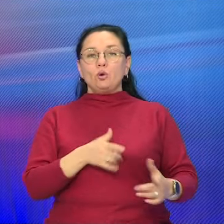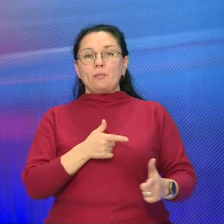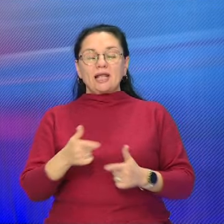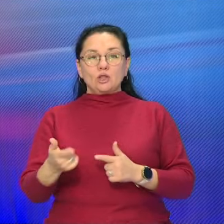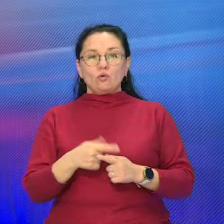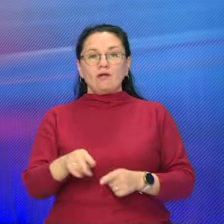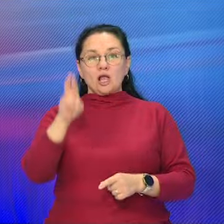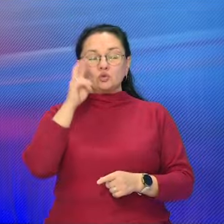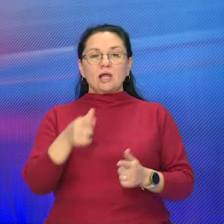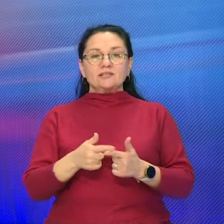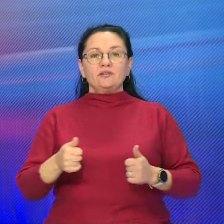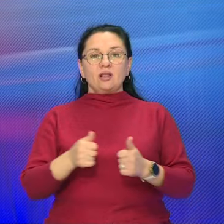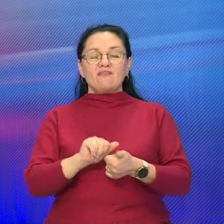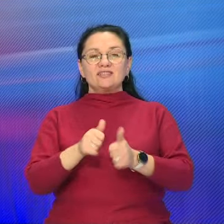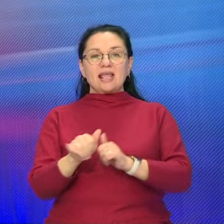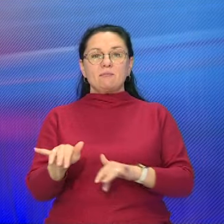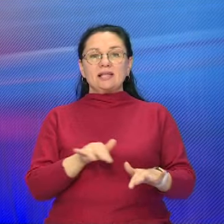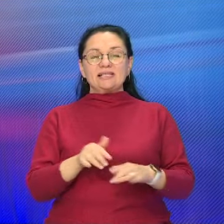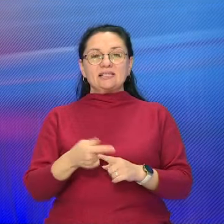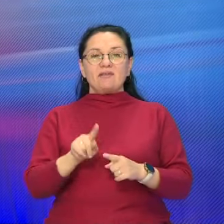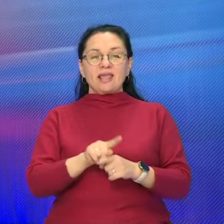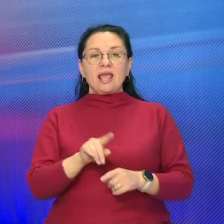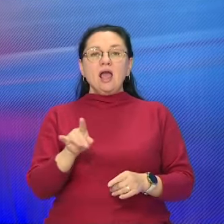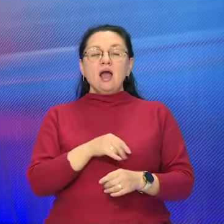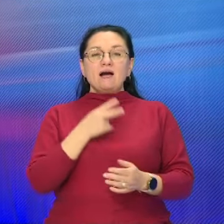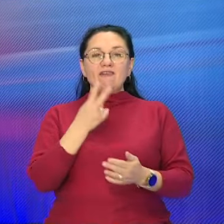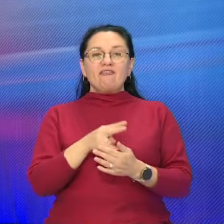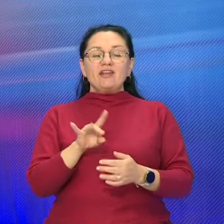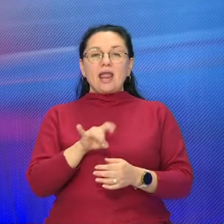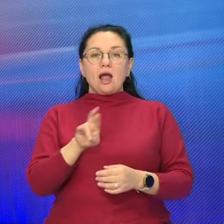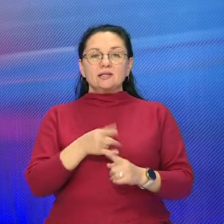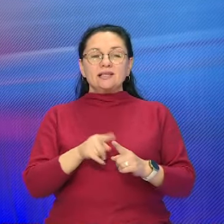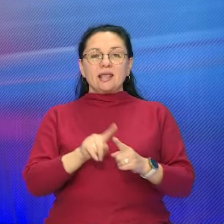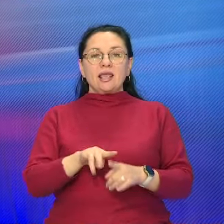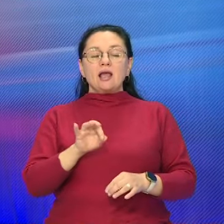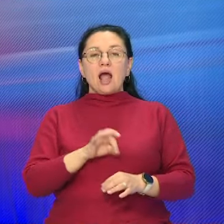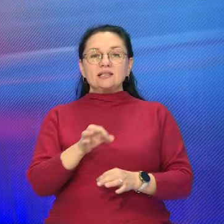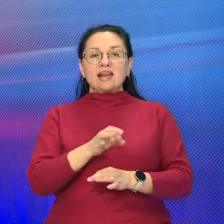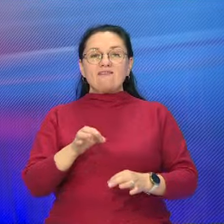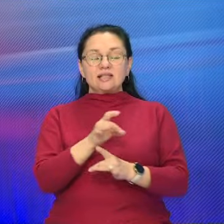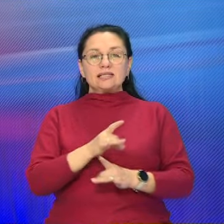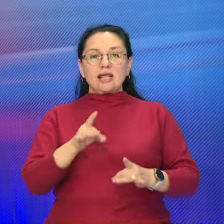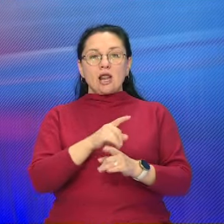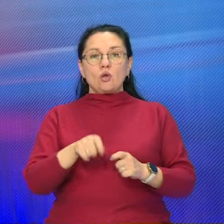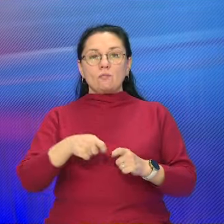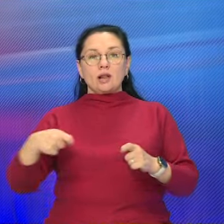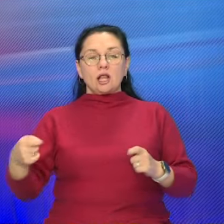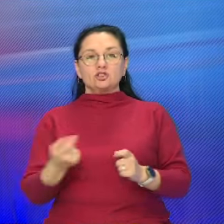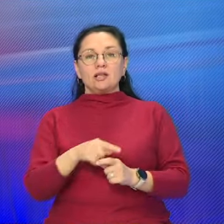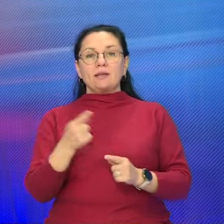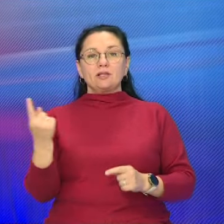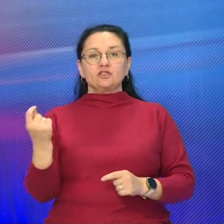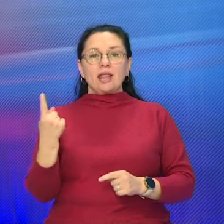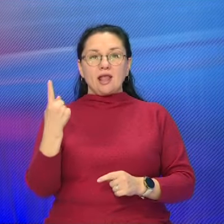дзяржаўных органаў да ўзаемадзеяння і рэагавання на акты тэрарызму на тэрыторыі Астравецкага района протягивалось на протягу